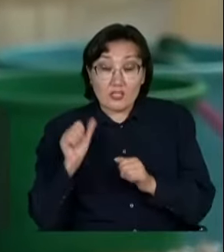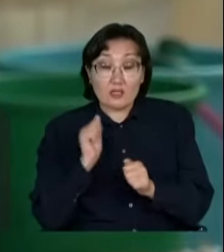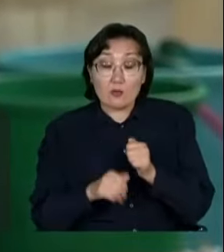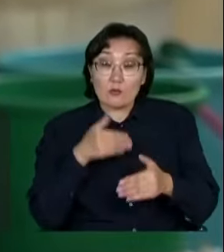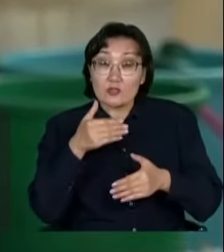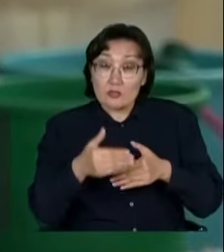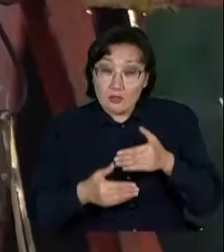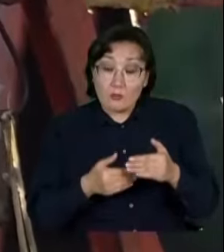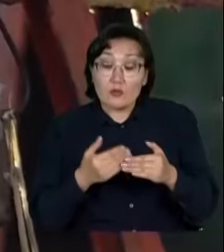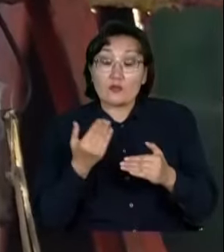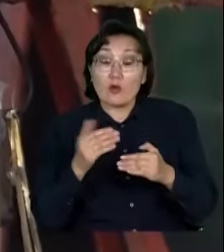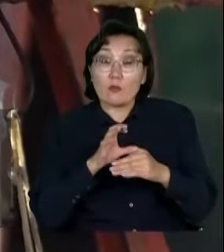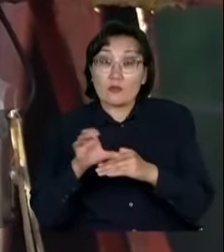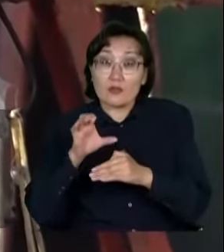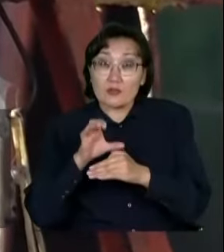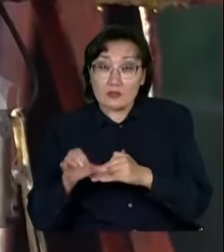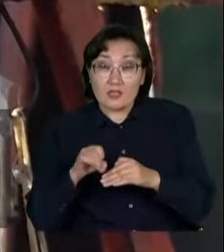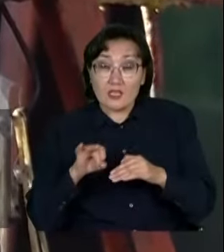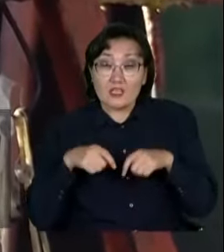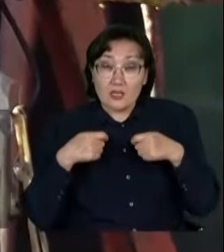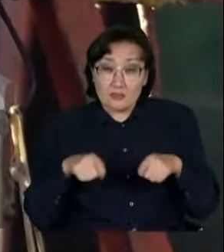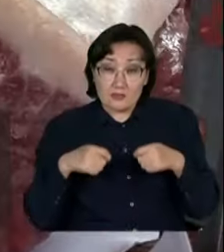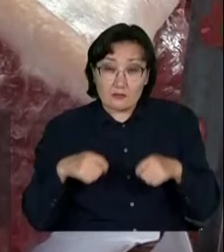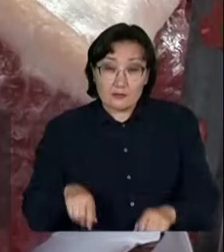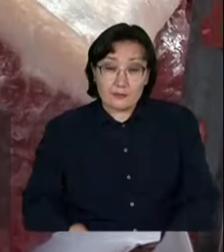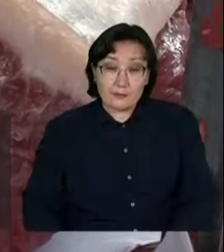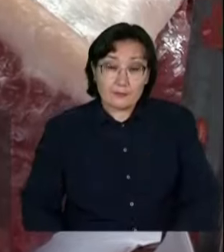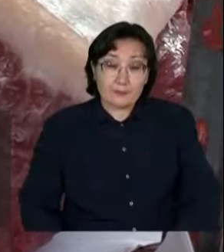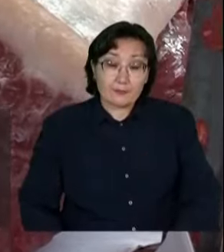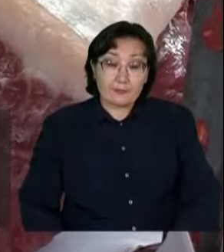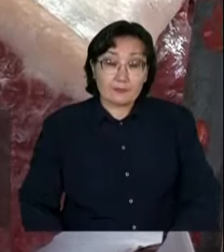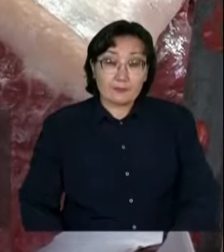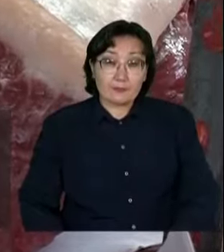этапе ее производства и реализации. Аида Иманали, Лишер Медзе, телеканал Алматы.